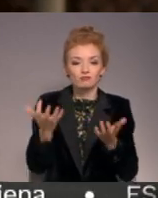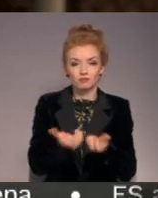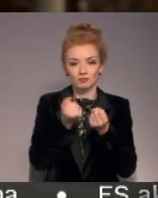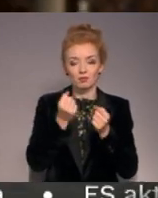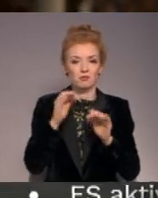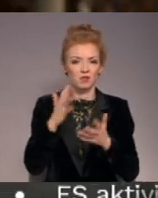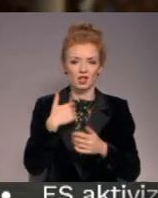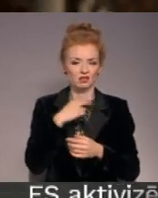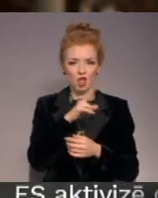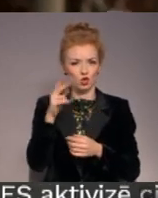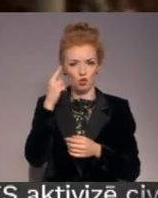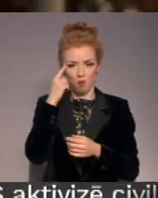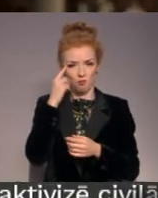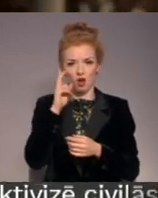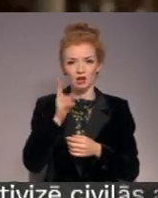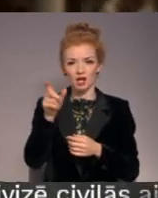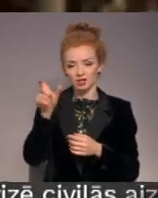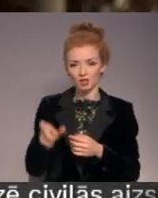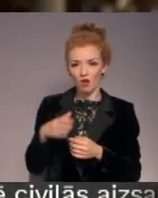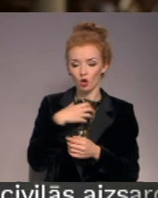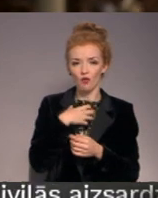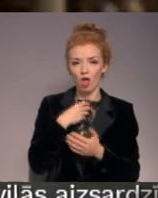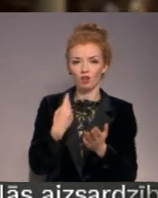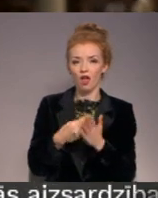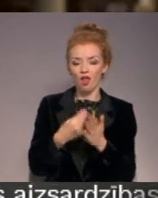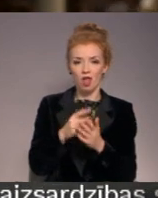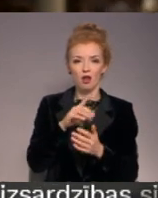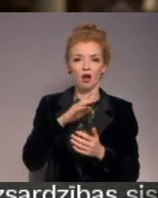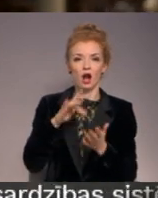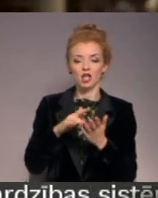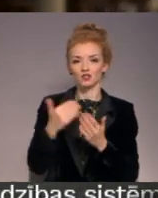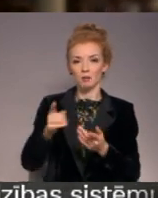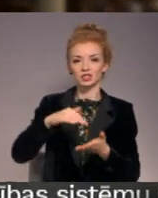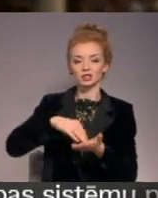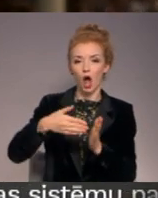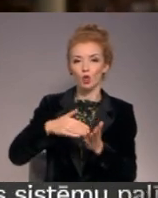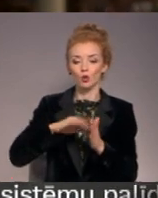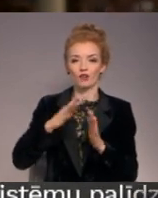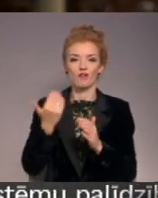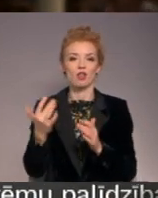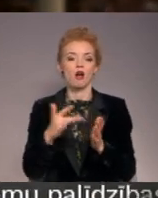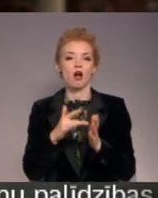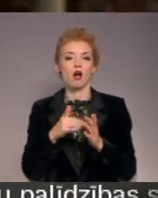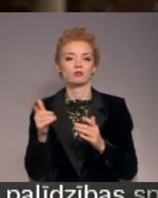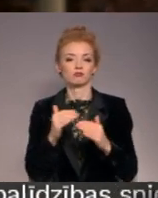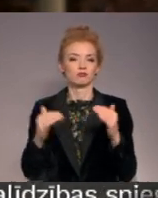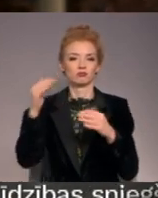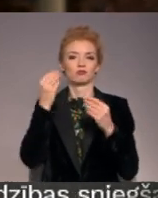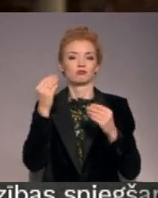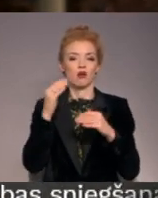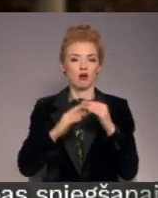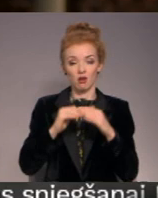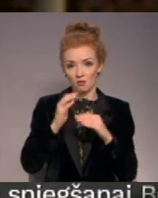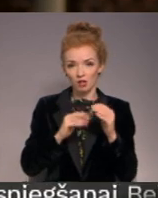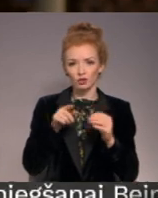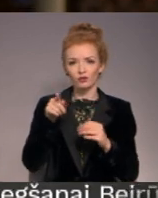ka cilvēks vajadzētu vērtēt pēc viņa statusa, pēc viņa kaut kādas ietekmes, jo varbūt arī tieši šis priesteris bija